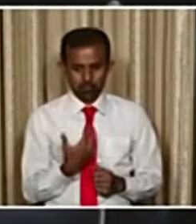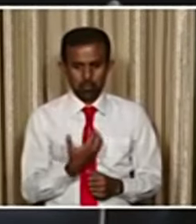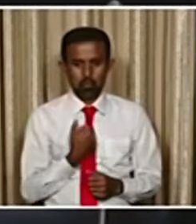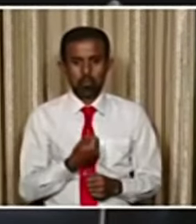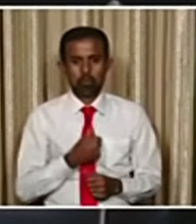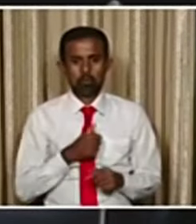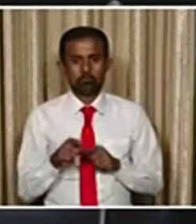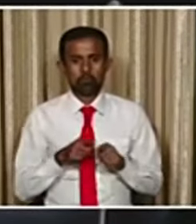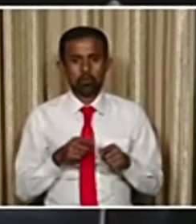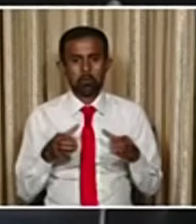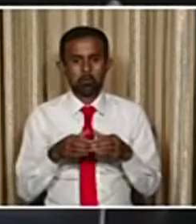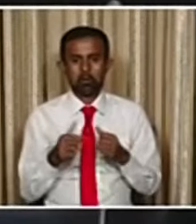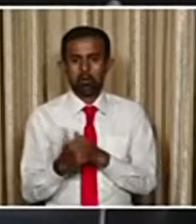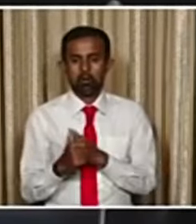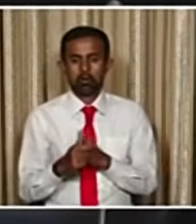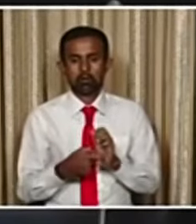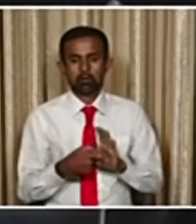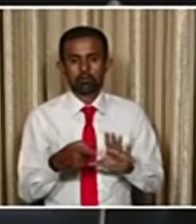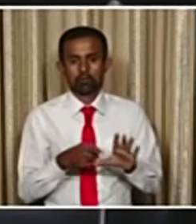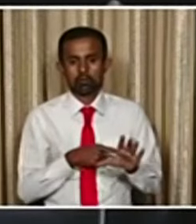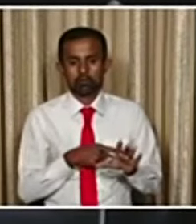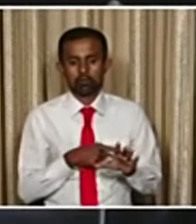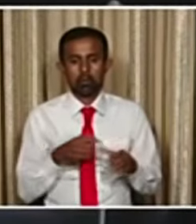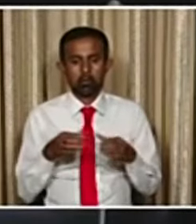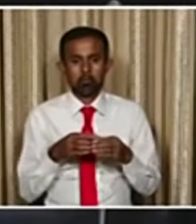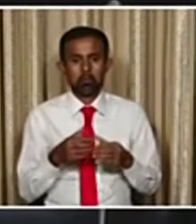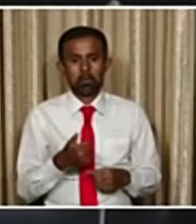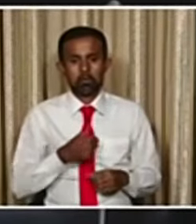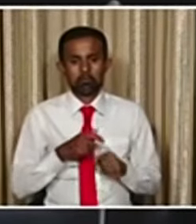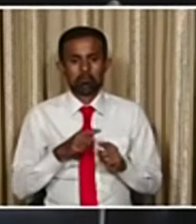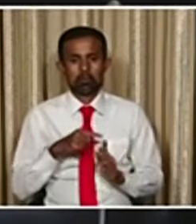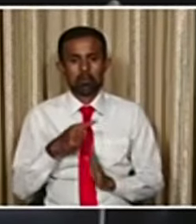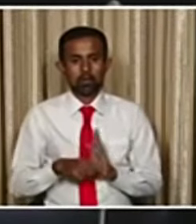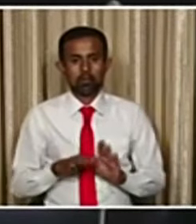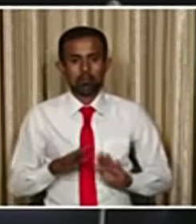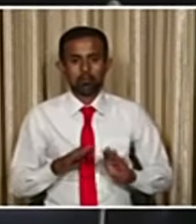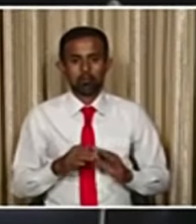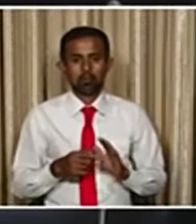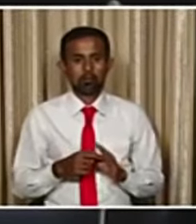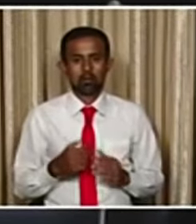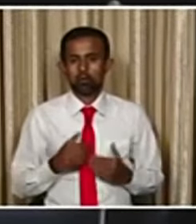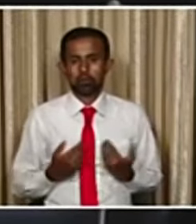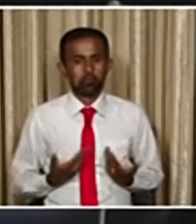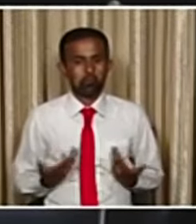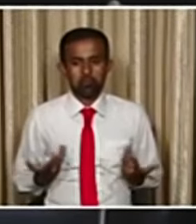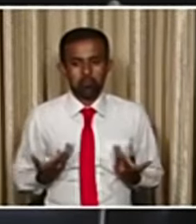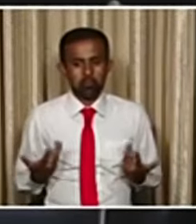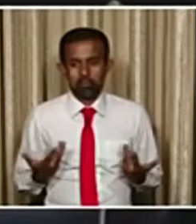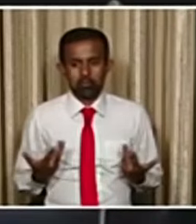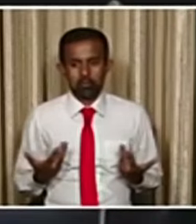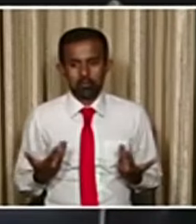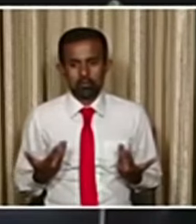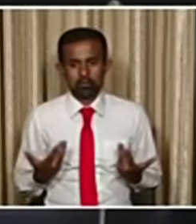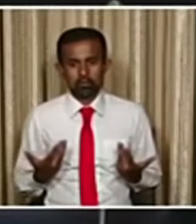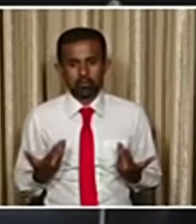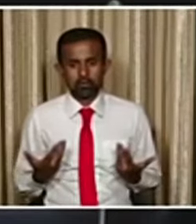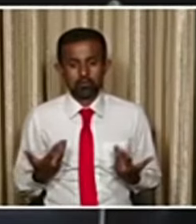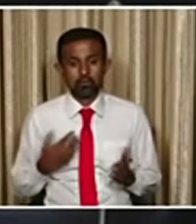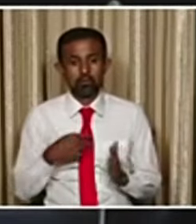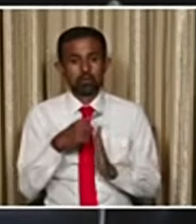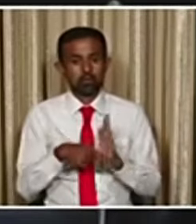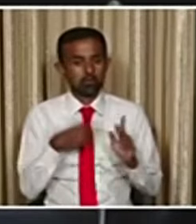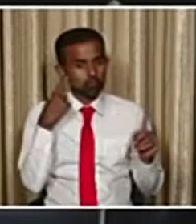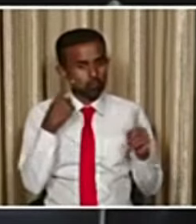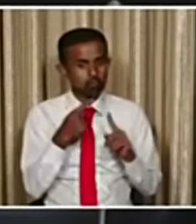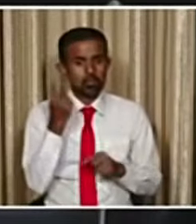විදියට පක්ෂය හැඩගස්ස ගන්න හදනවා, පක්ෂයට ඕන විදියට රට හැඩගස්ස ගන්නවා. අපිට එහෙම කරන්නට බෑ ගරු මන්ත්‍රීතුමනි. අපි රට